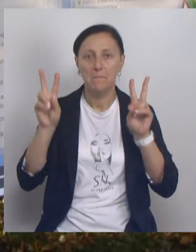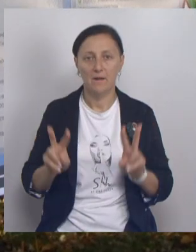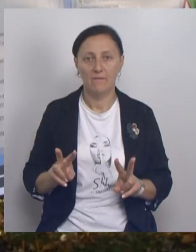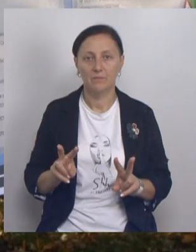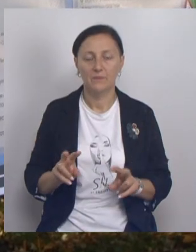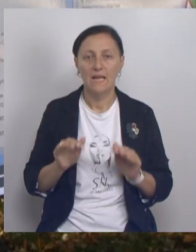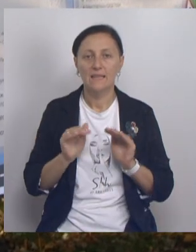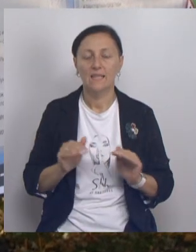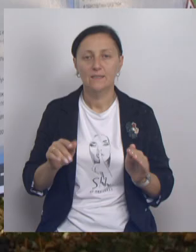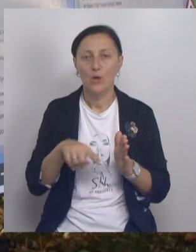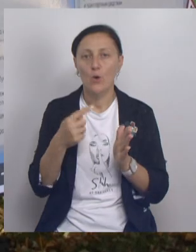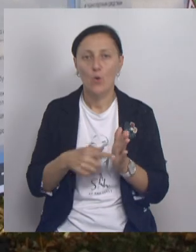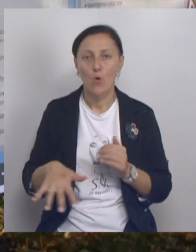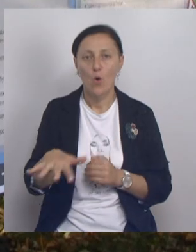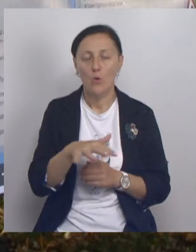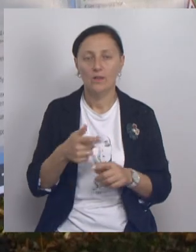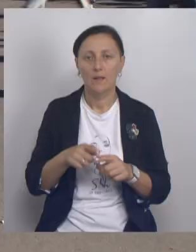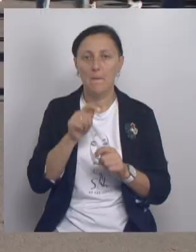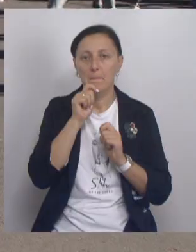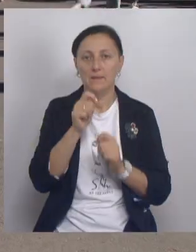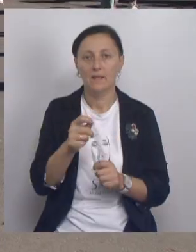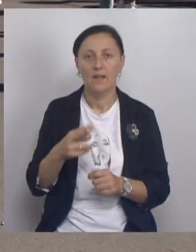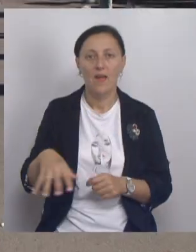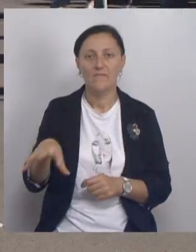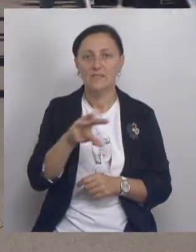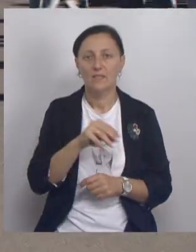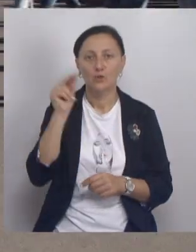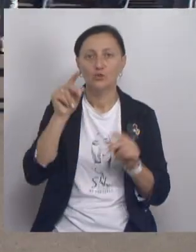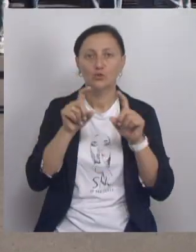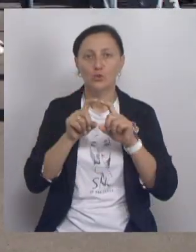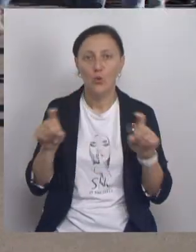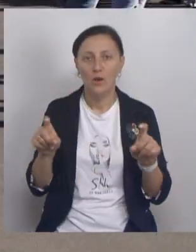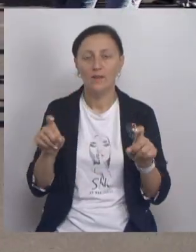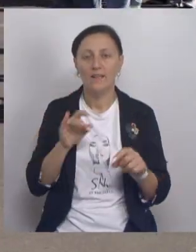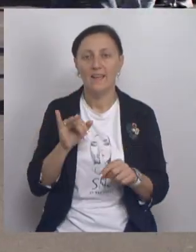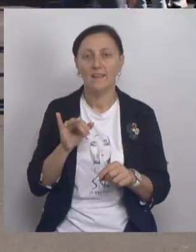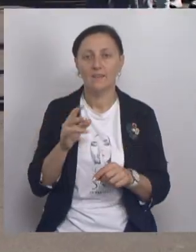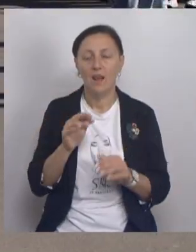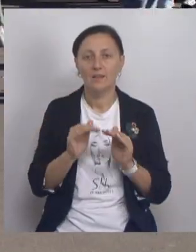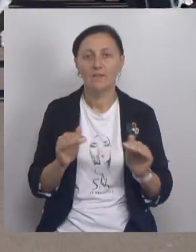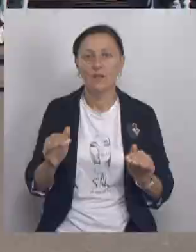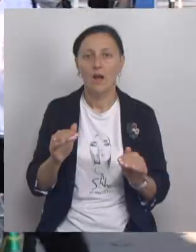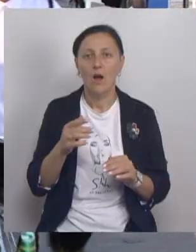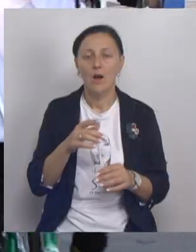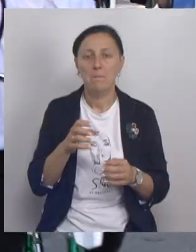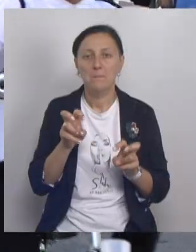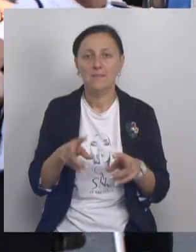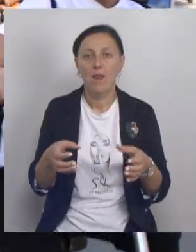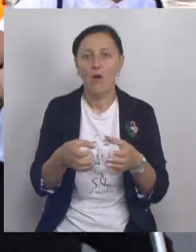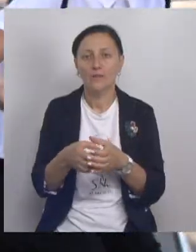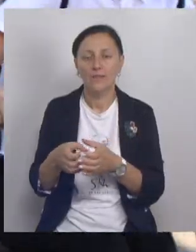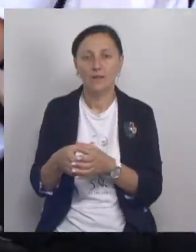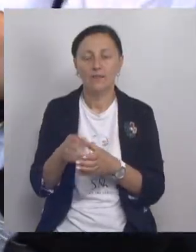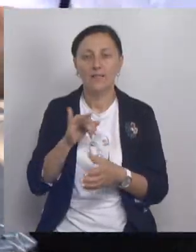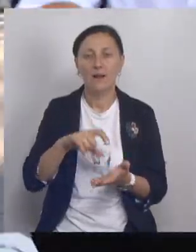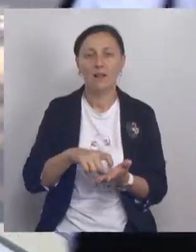Детский автогородок – долгожданный подарок для всех белгородских школьников и, конечно же, воспитанников юидовских отрядов и профильных